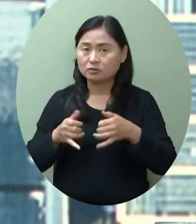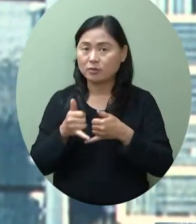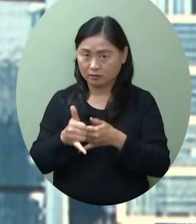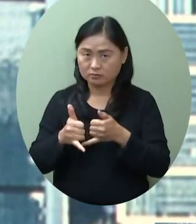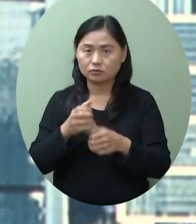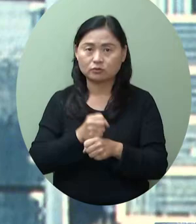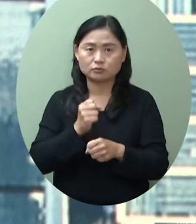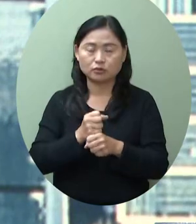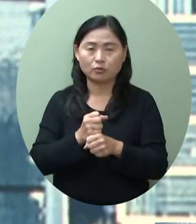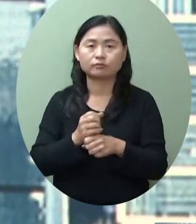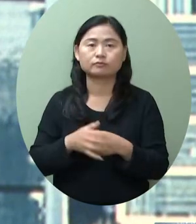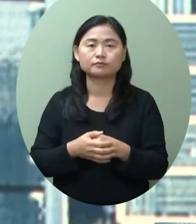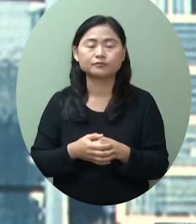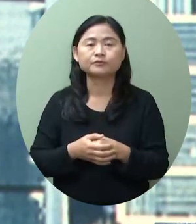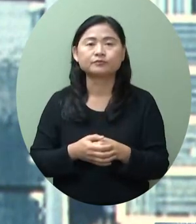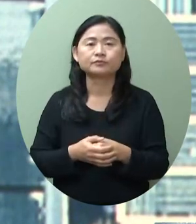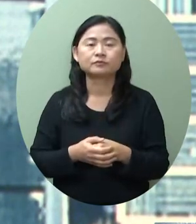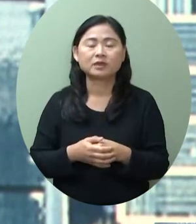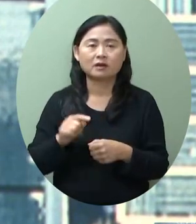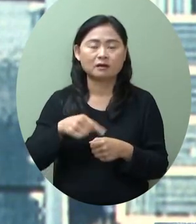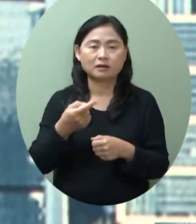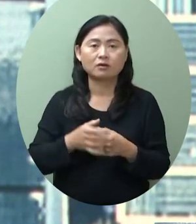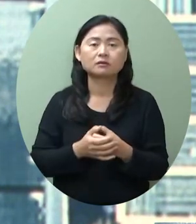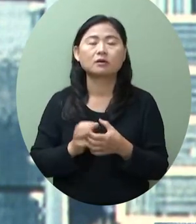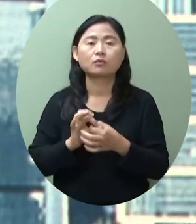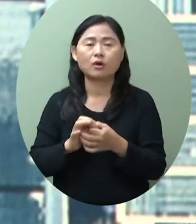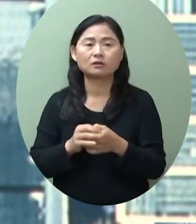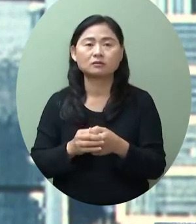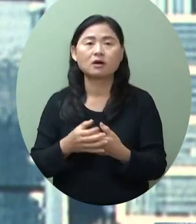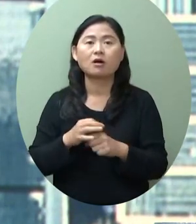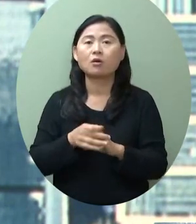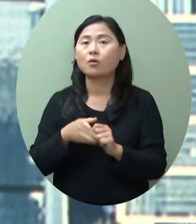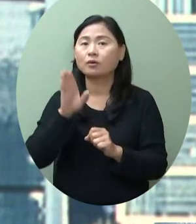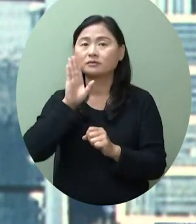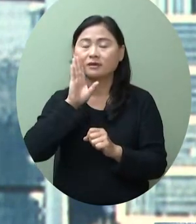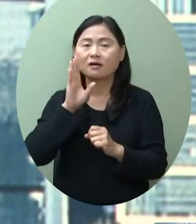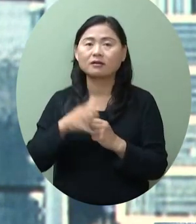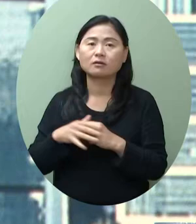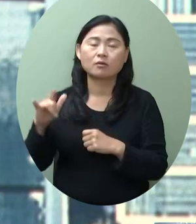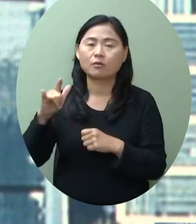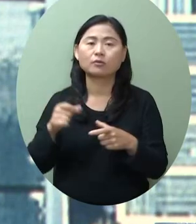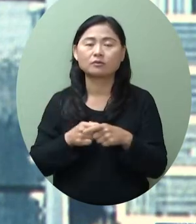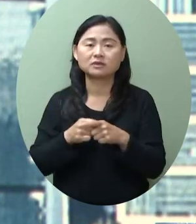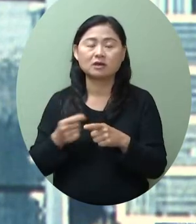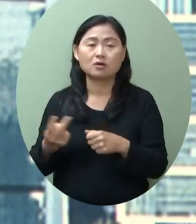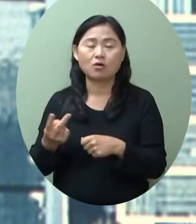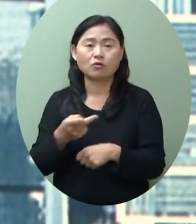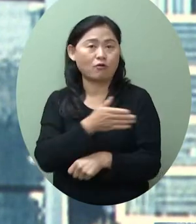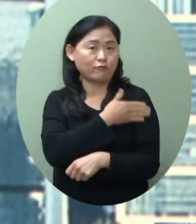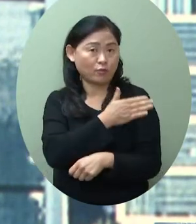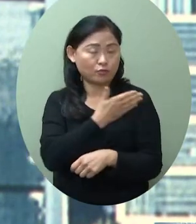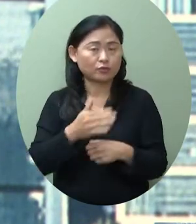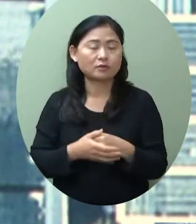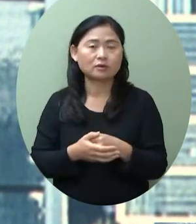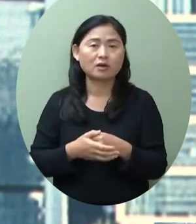作。另一方面咧就有關於國泰航空公司，因為呢兩位機組嘅服務員咧係用某一種叫